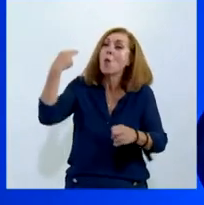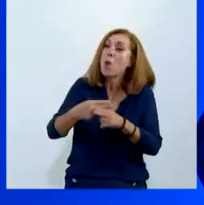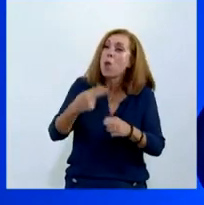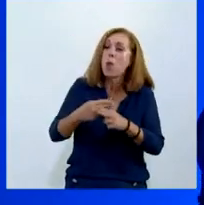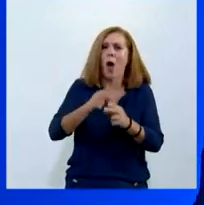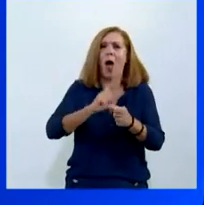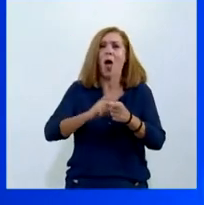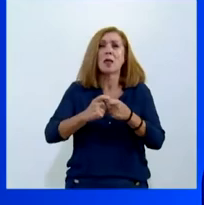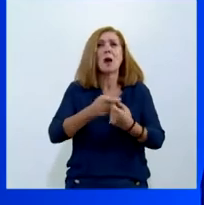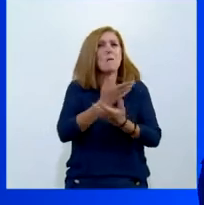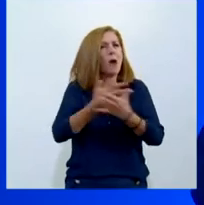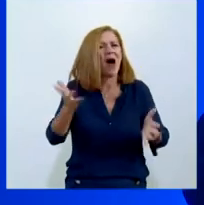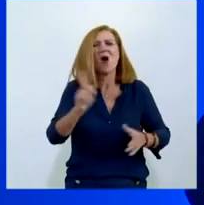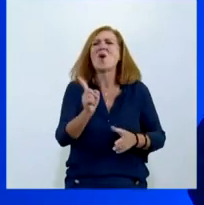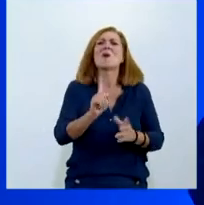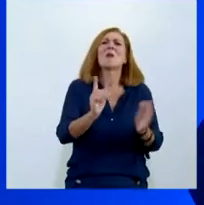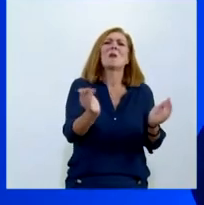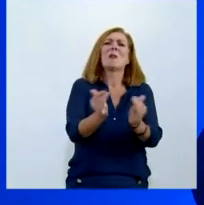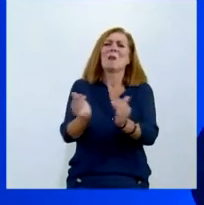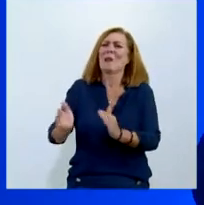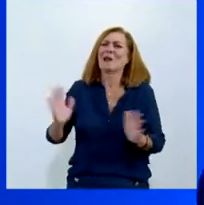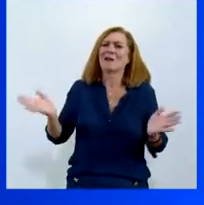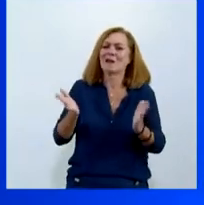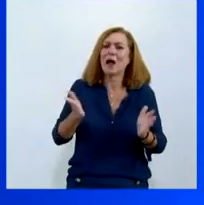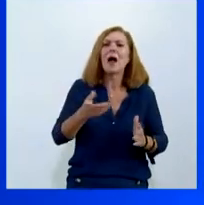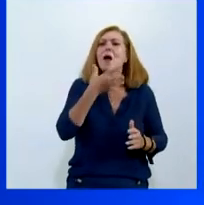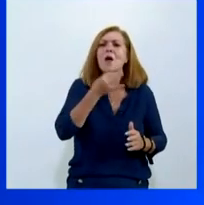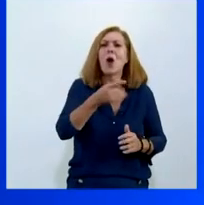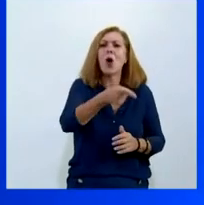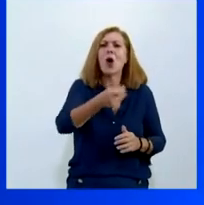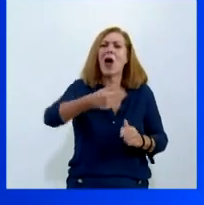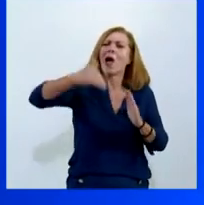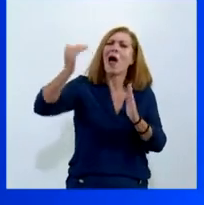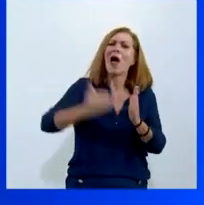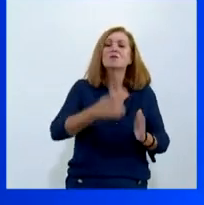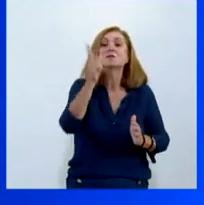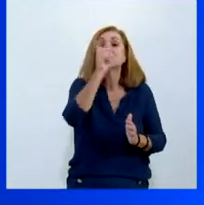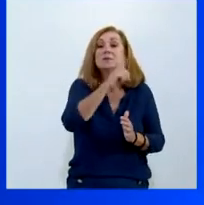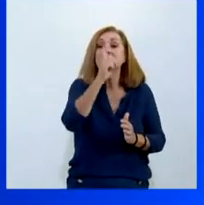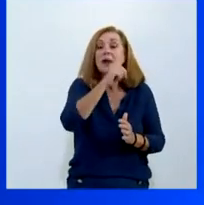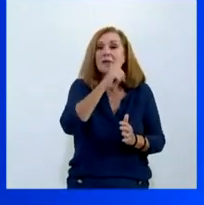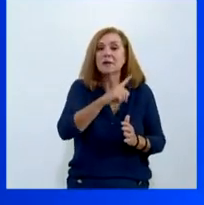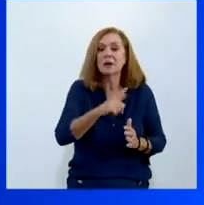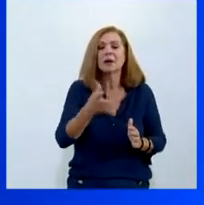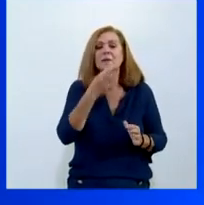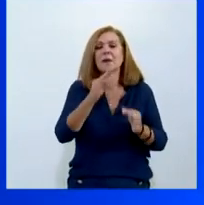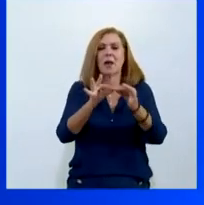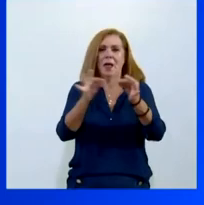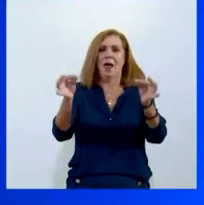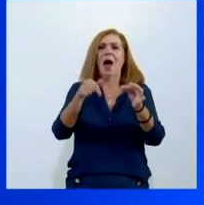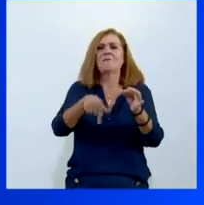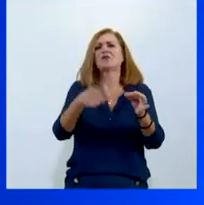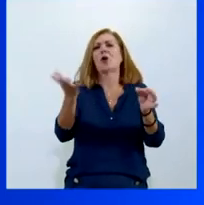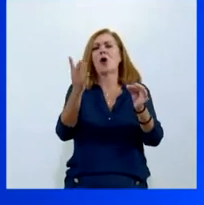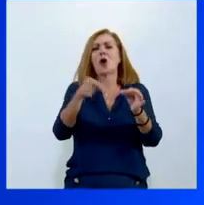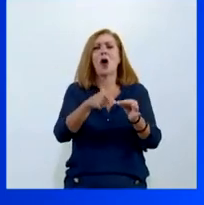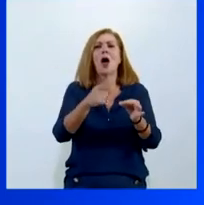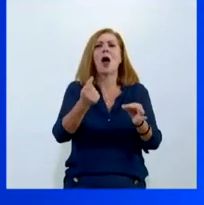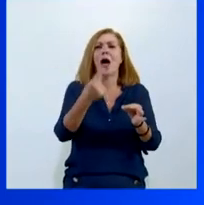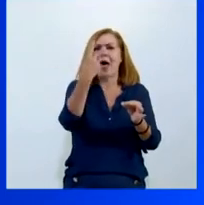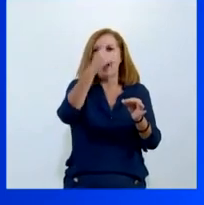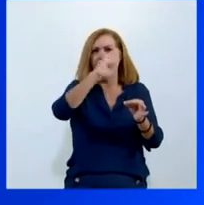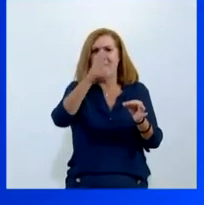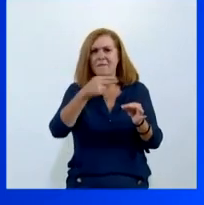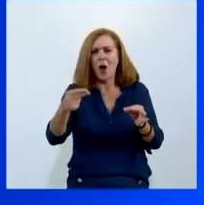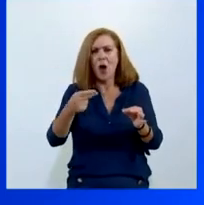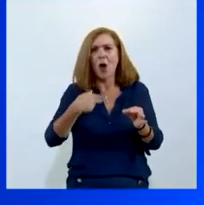εταιρείες, όχι σε μικρές εταιρείες, για πλασματικές εκτόσεις. Δεν μπορεί να είσαι και να μου λες ότι αυτό το προϊόν κάνει 1 ευρώ. Να το